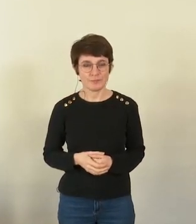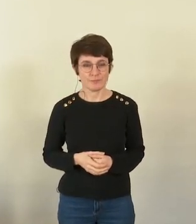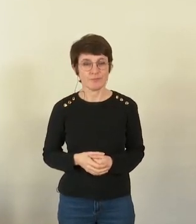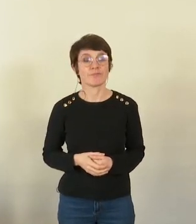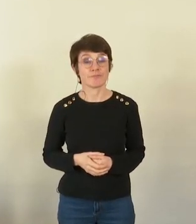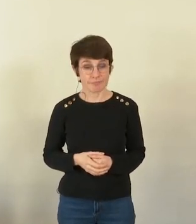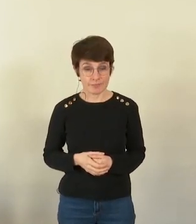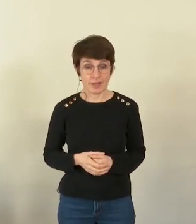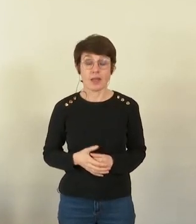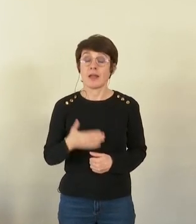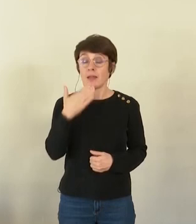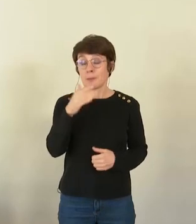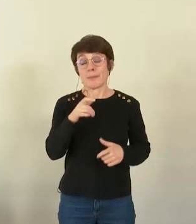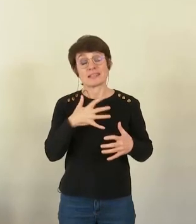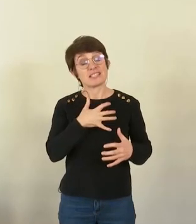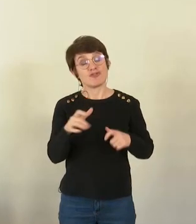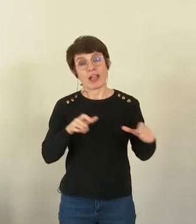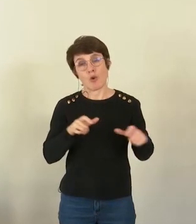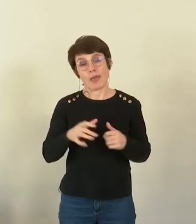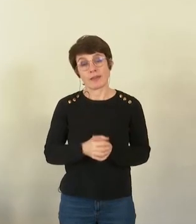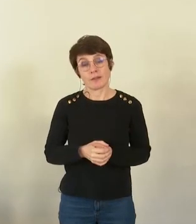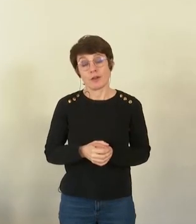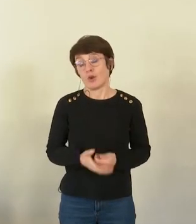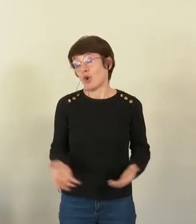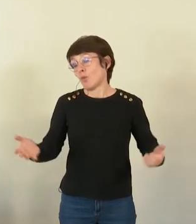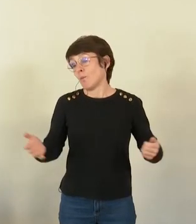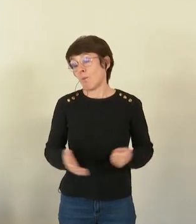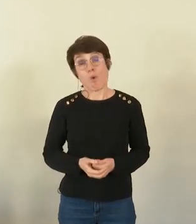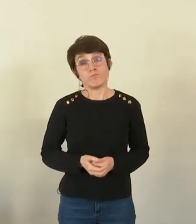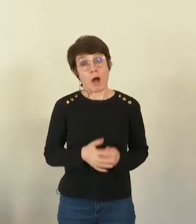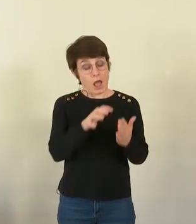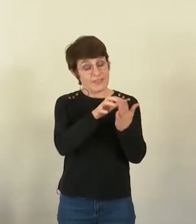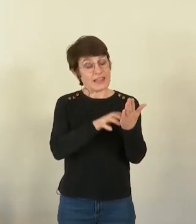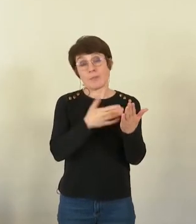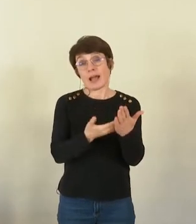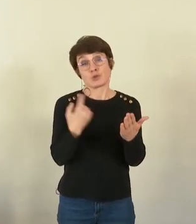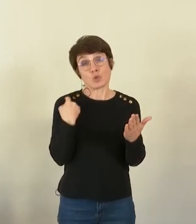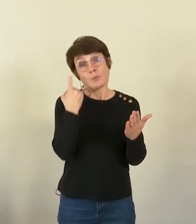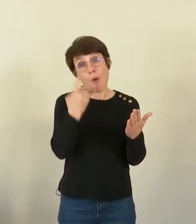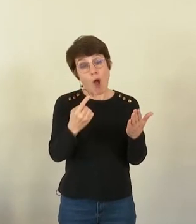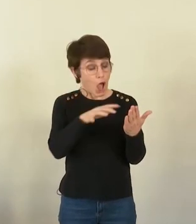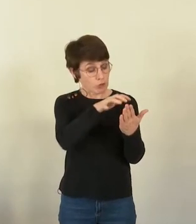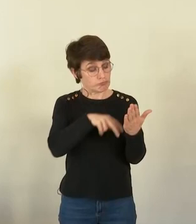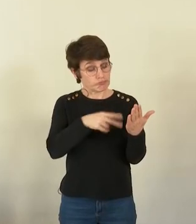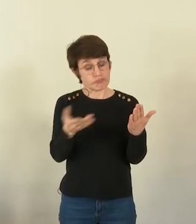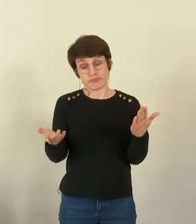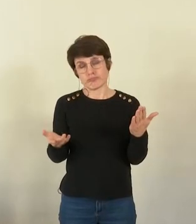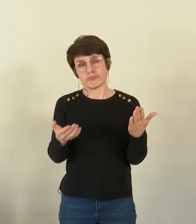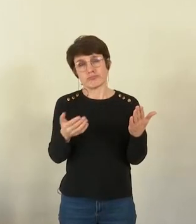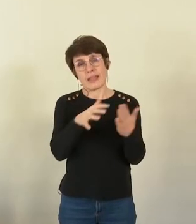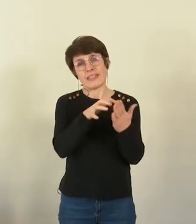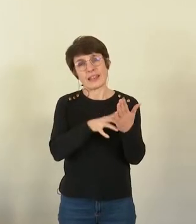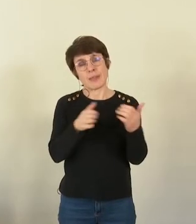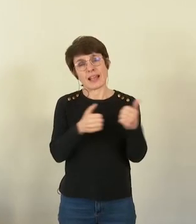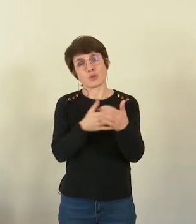oui merci mes chers collègues bon pour nous on se trouve à nouveau avec cette délibération numéro 1 avec des délibération cadre de